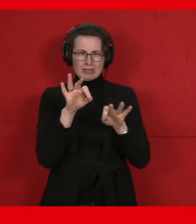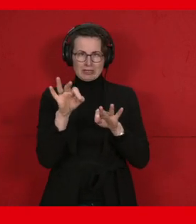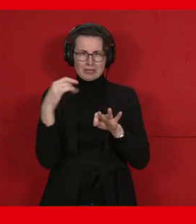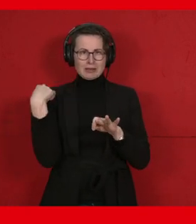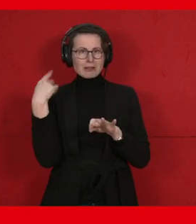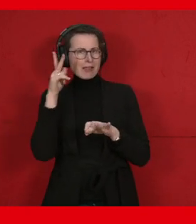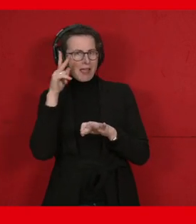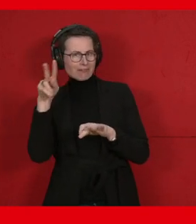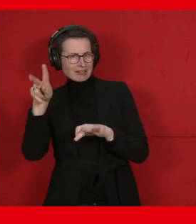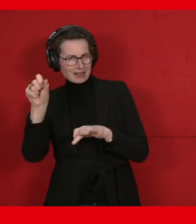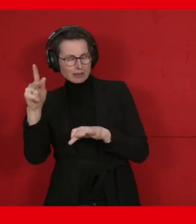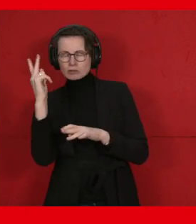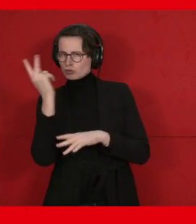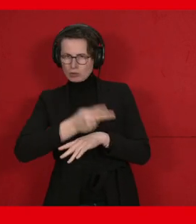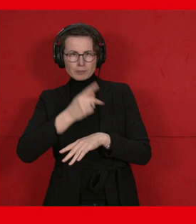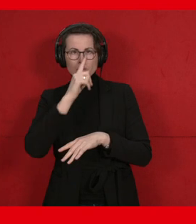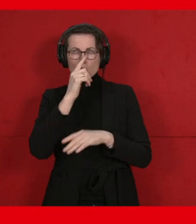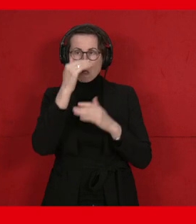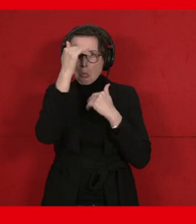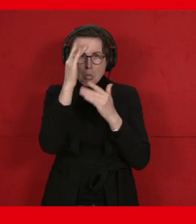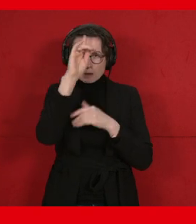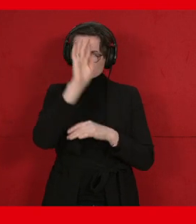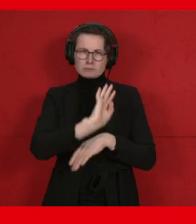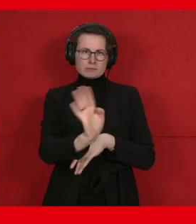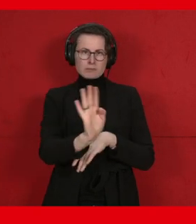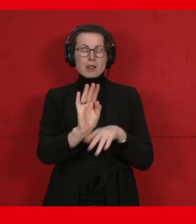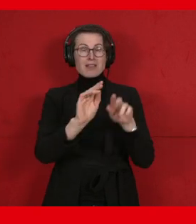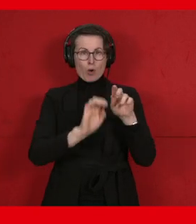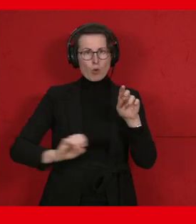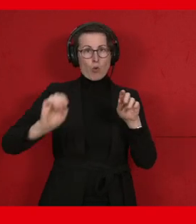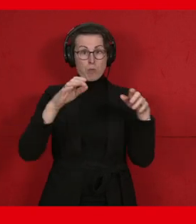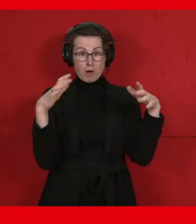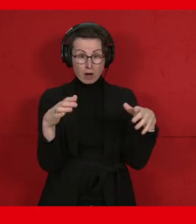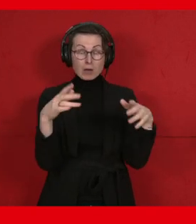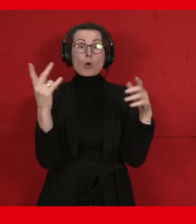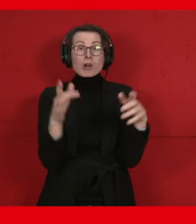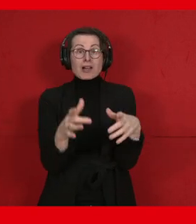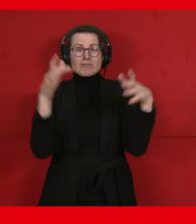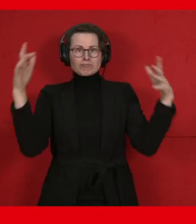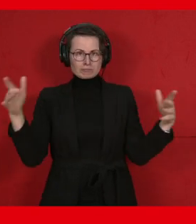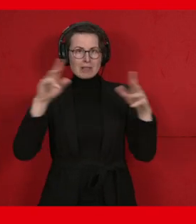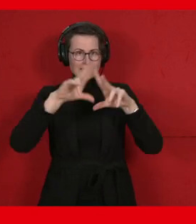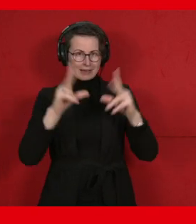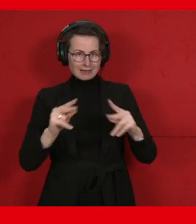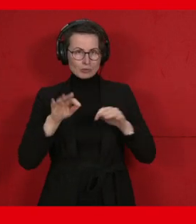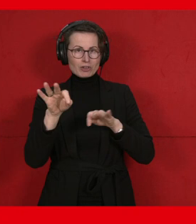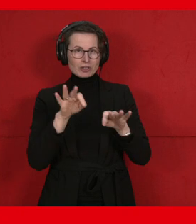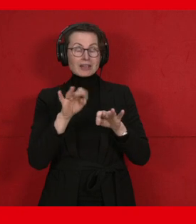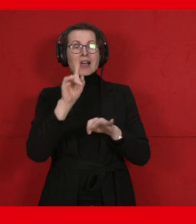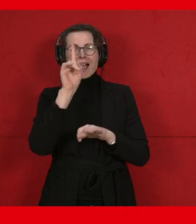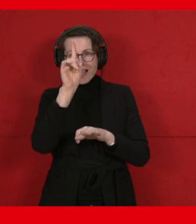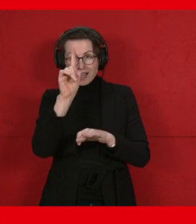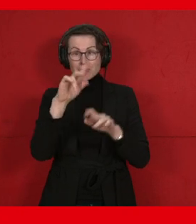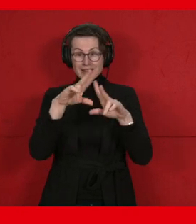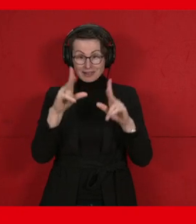Michael Vassiliadis da angesprochen hat. Und wir brauchen auch darüber hinaus eine internationale Strategie. Da müssen wir dann natürlich aufpassen, dass es nicht zu so